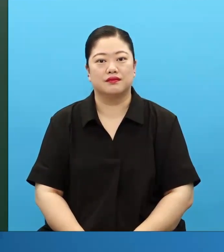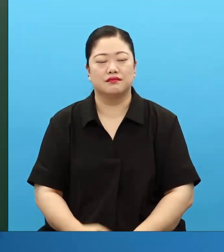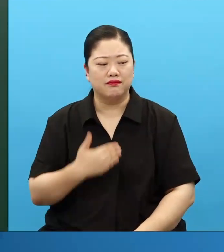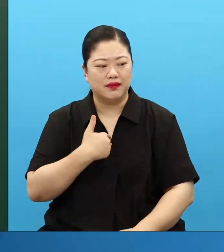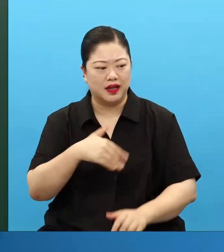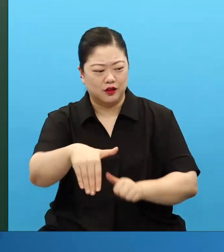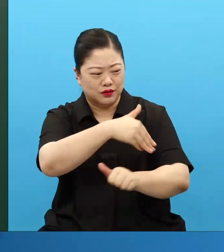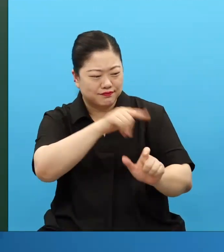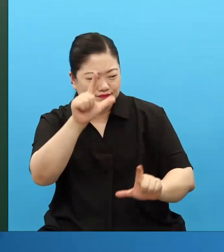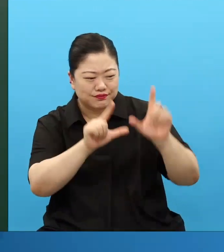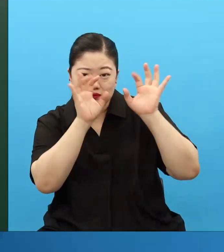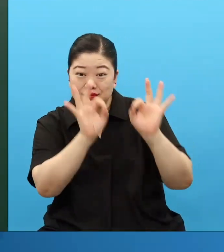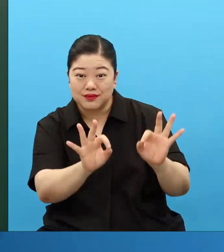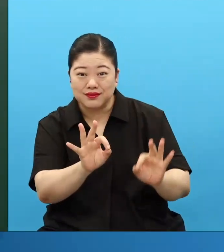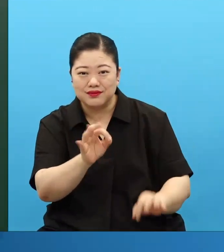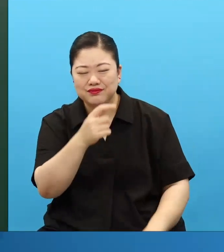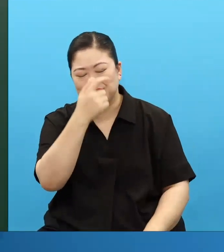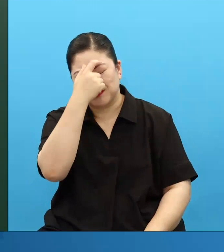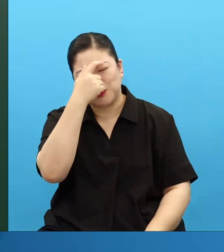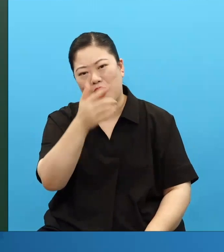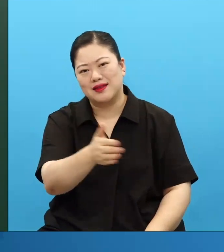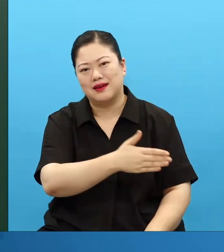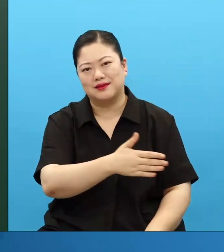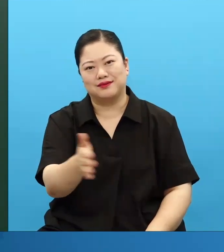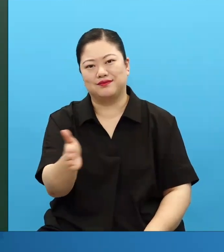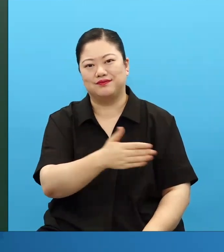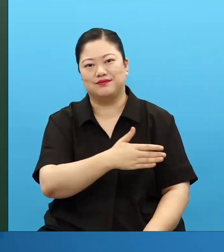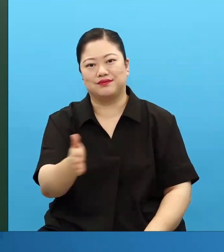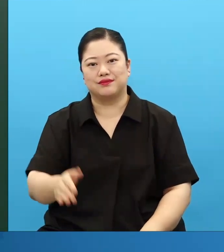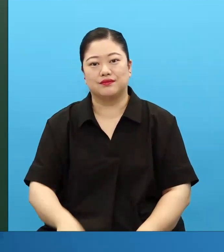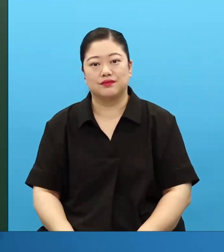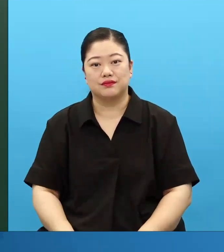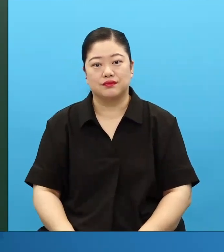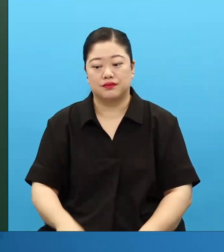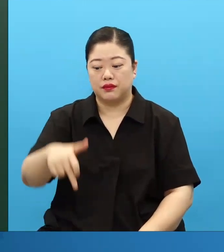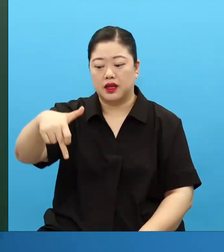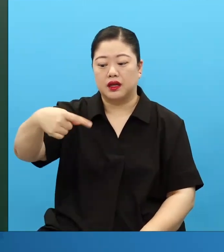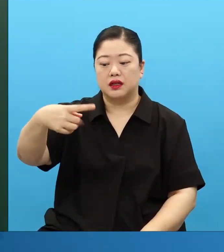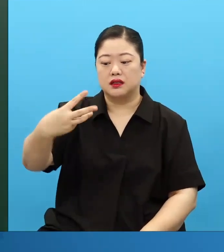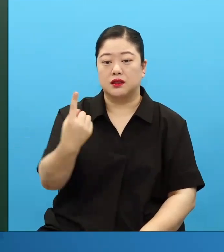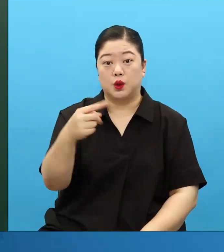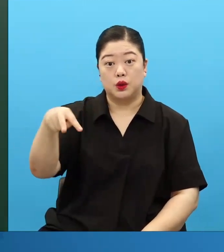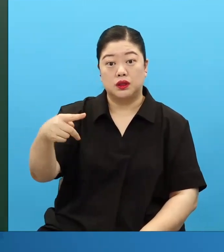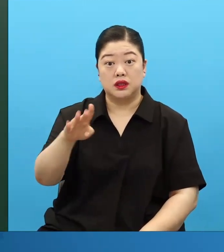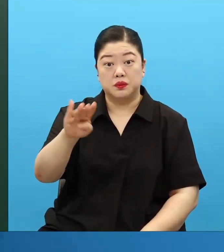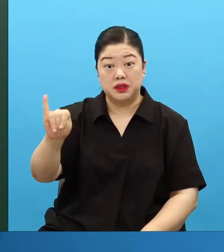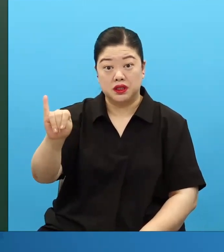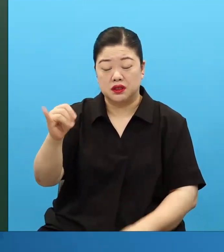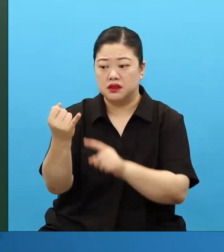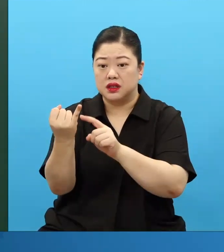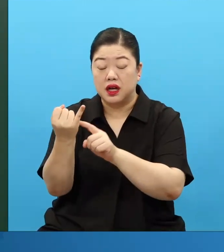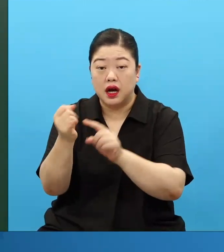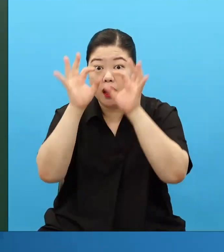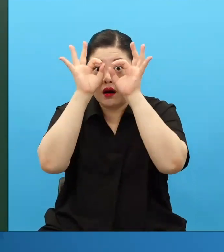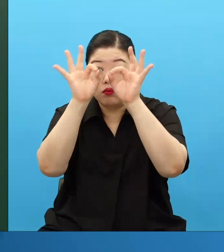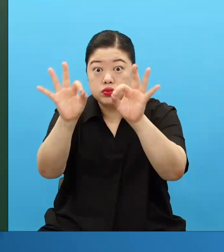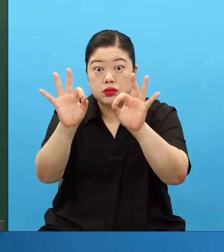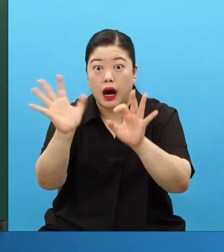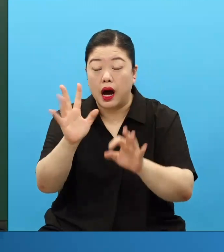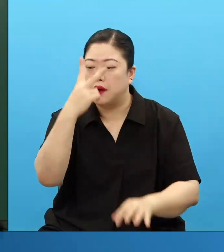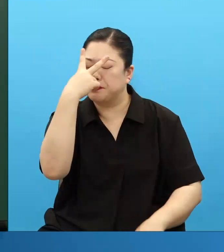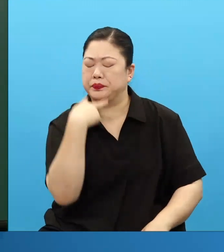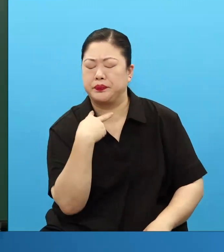but through 24 hours we can have the restoration of the 5 이게 powers. 없습니다. 땅은 거짓말입니다. 장로님들, 중직자분들 이 힘 얻어야 돼요. And so there's no